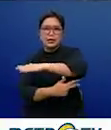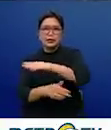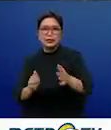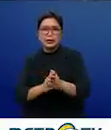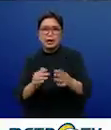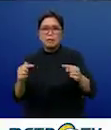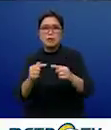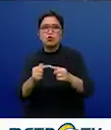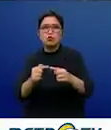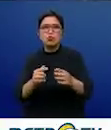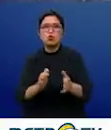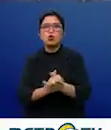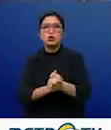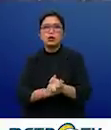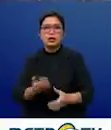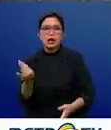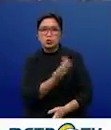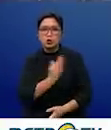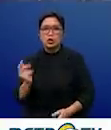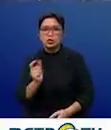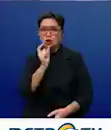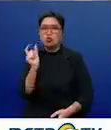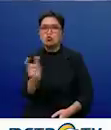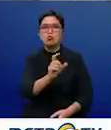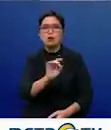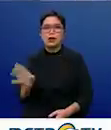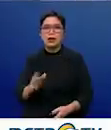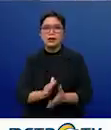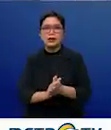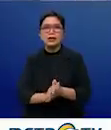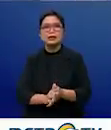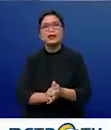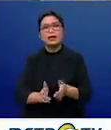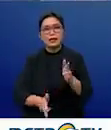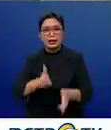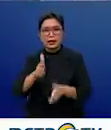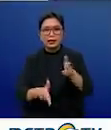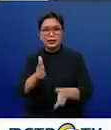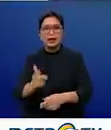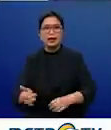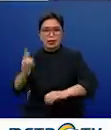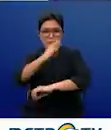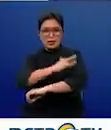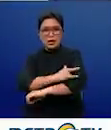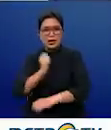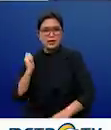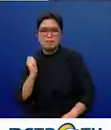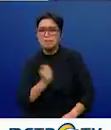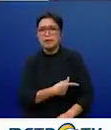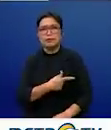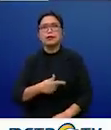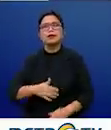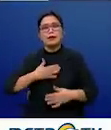jalur pejalan kaki yang luas membuat perpindahan dari MRT ke kereta bandara maupun sebaliknya menjadi cepat dan nyaman.